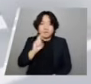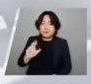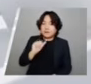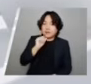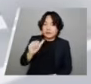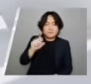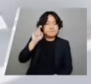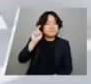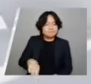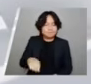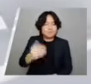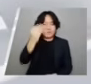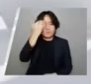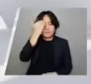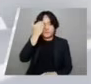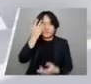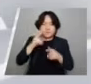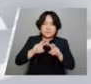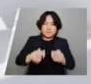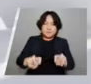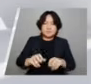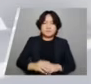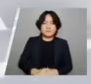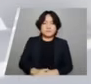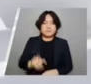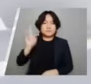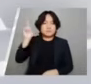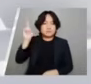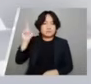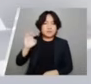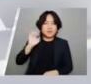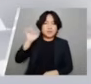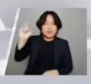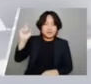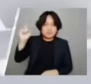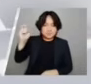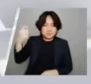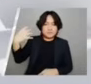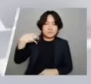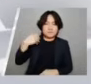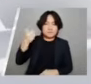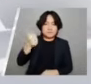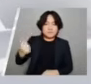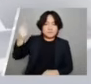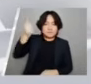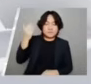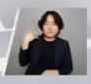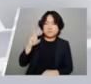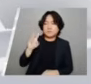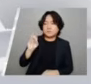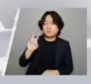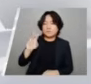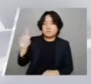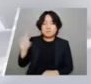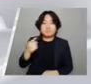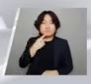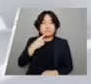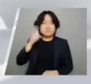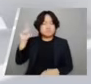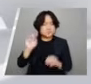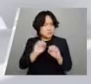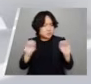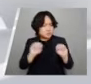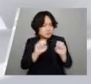Guillermo Elazar na hepe ng PNP ng 6 na buwan noong 2021, sinabing hindi siya nakatanggap ng utos sa umano'y reward system